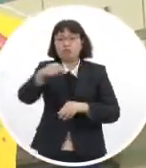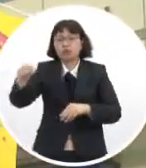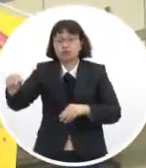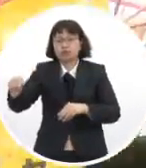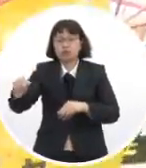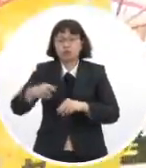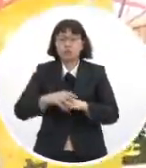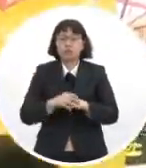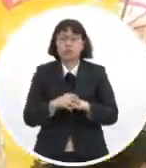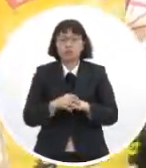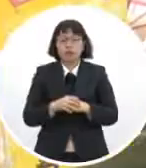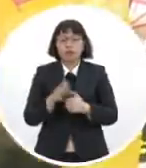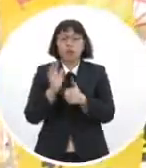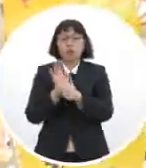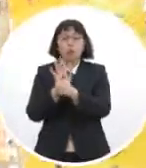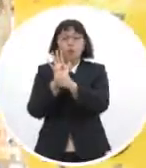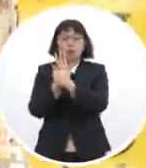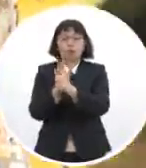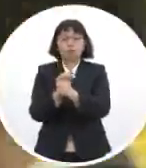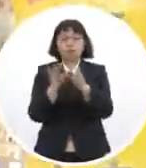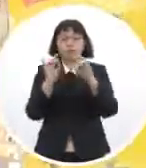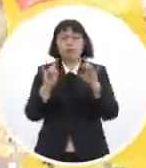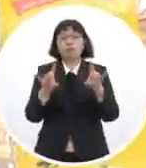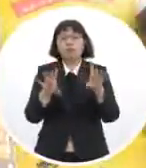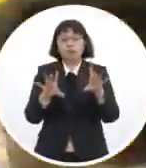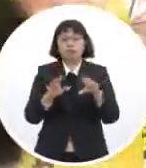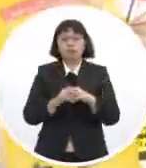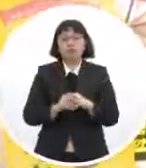キャンペーンを実施したんだよ。